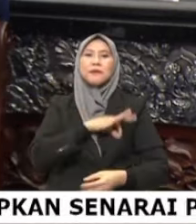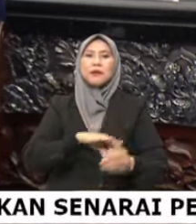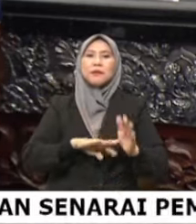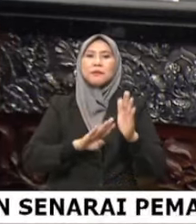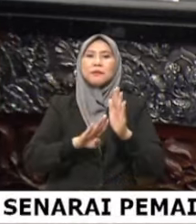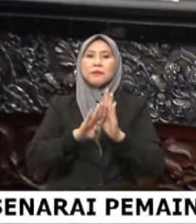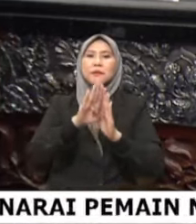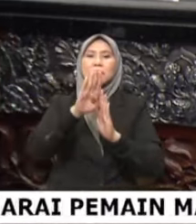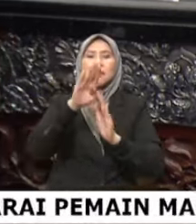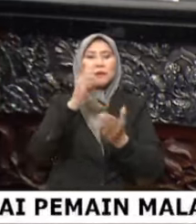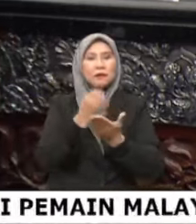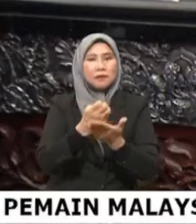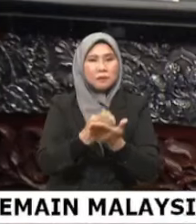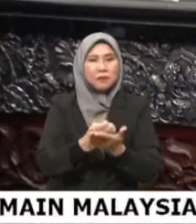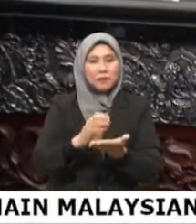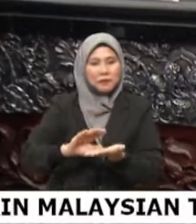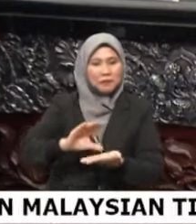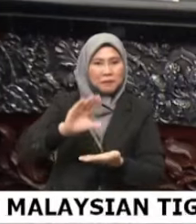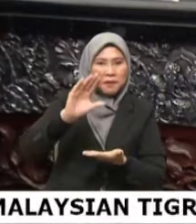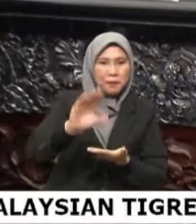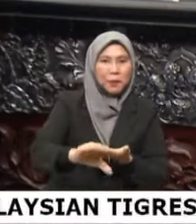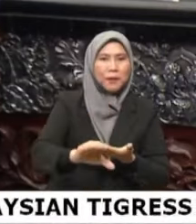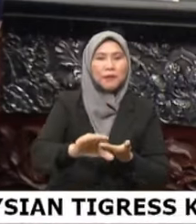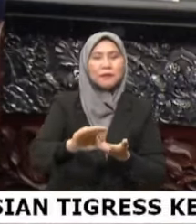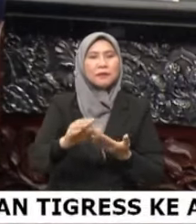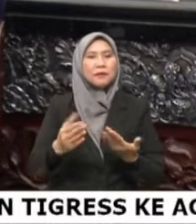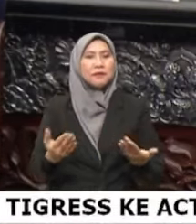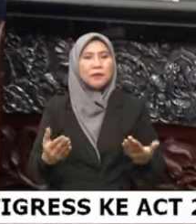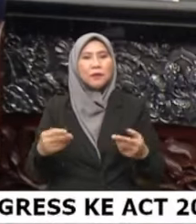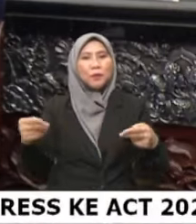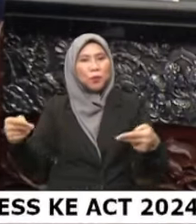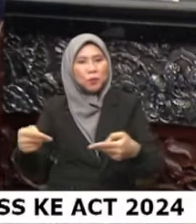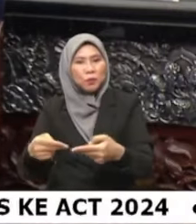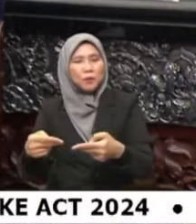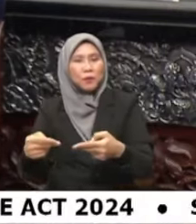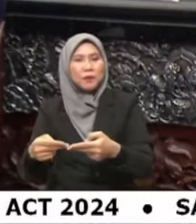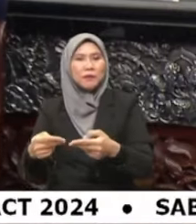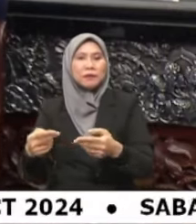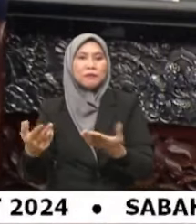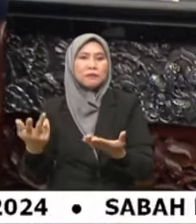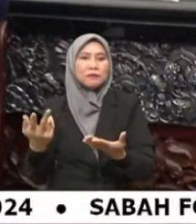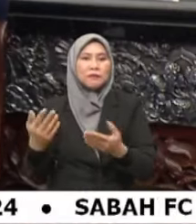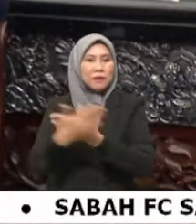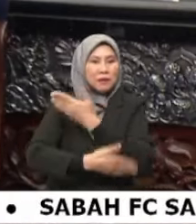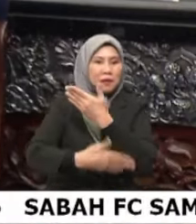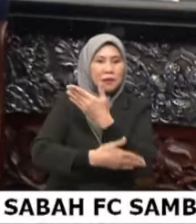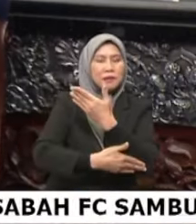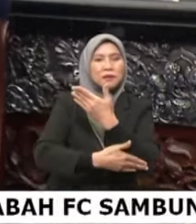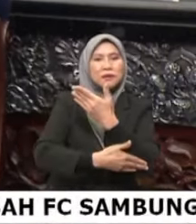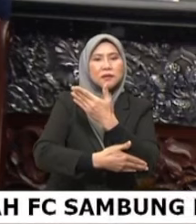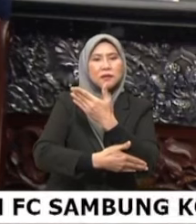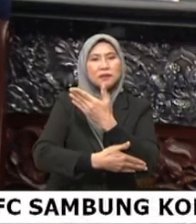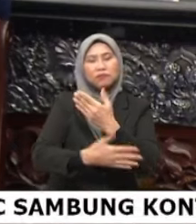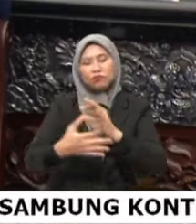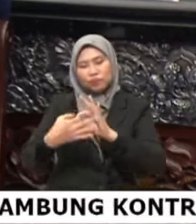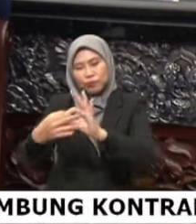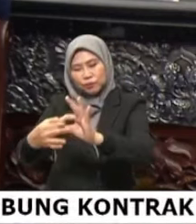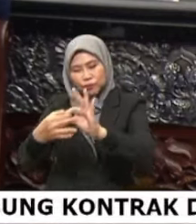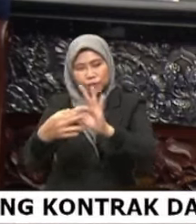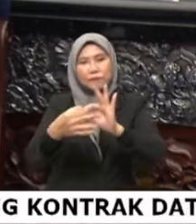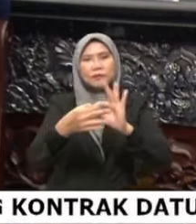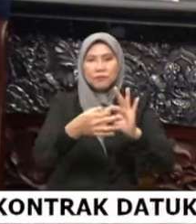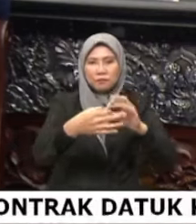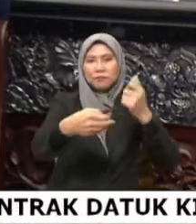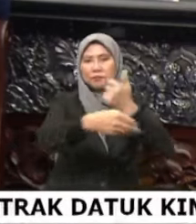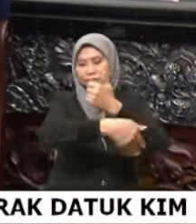pembangunan ekonomi, pelaburan dan juga hubungan dua hala kita dengan mana-mana negara sekalipun.